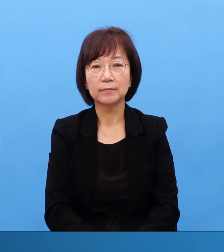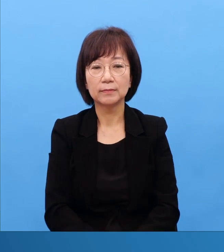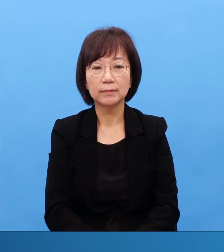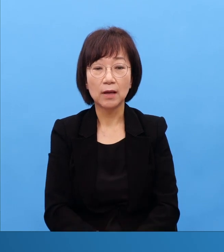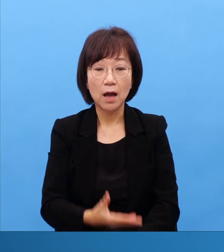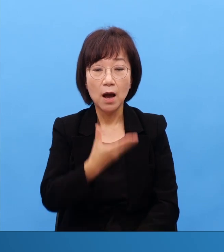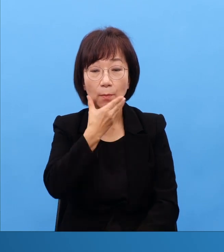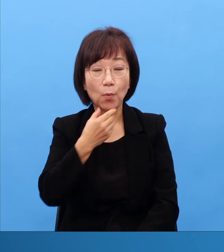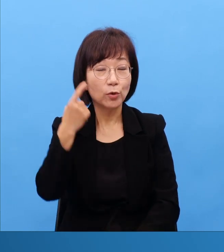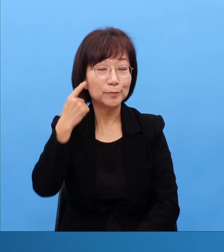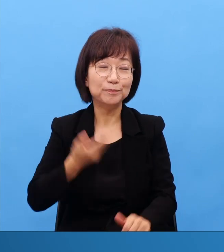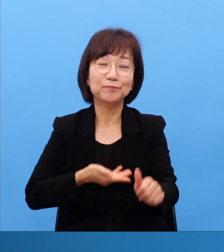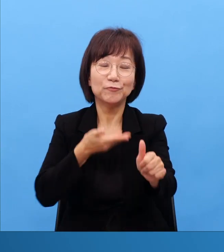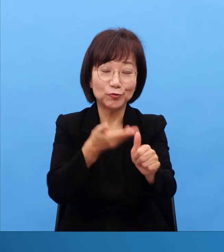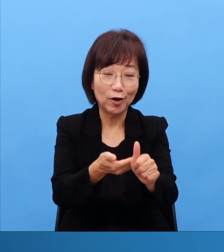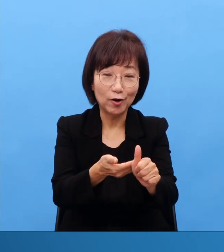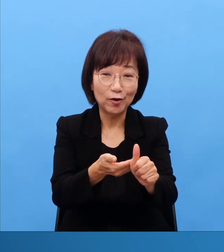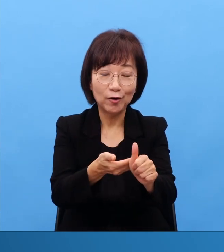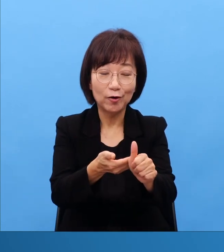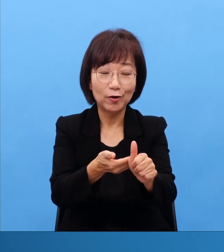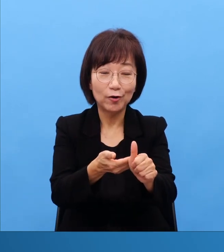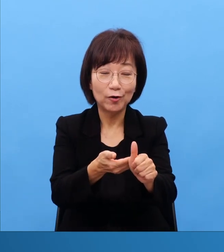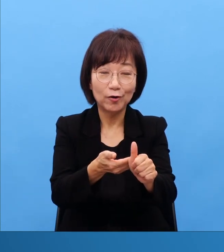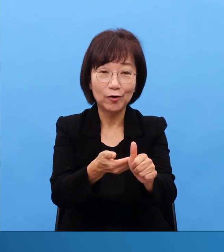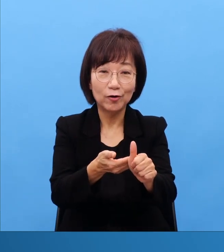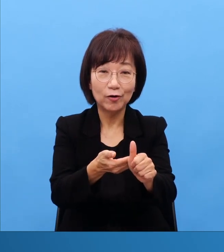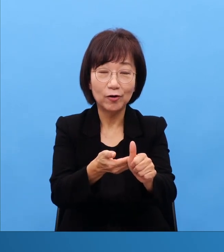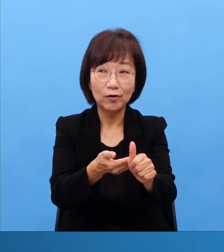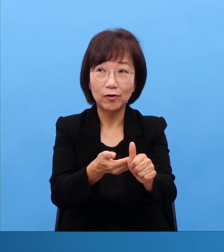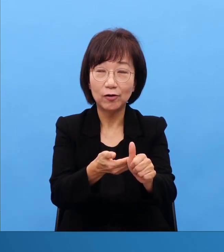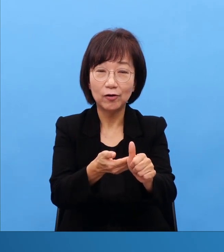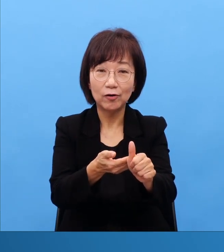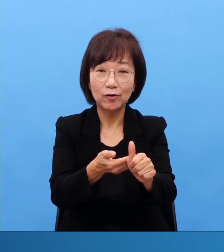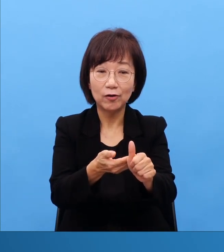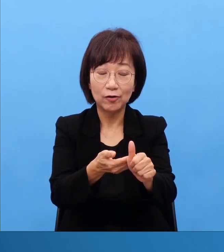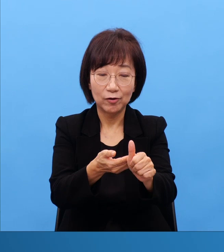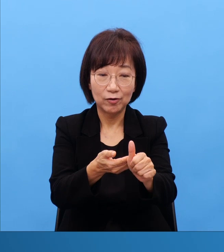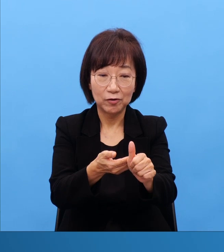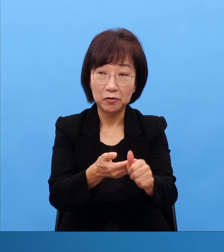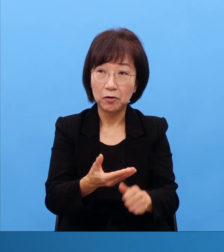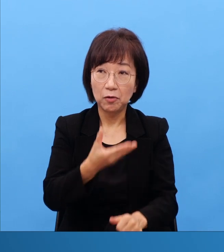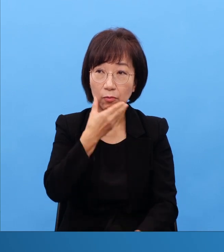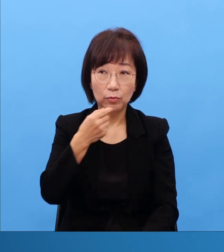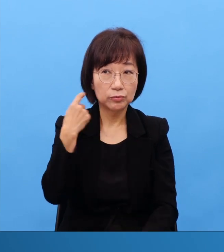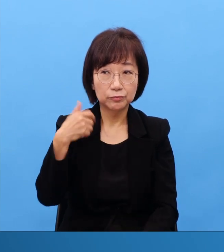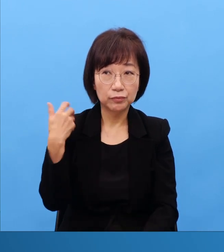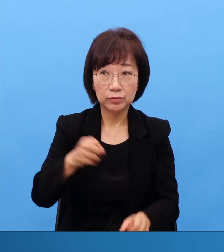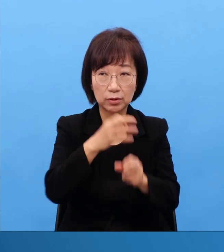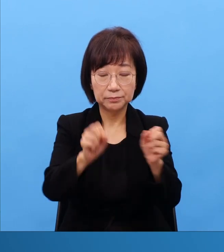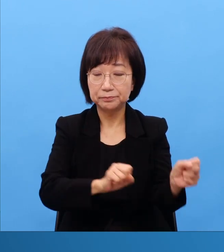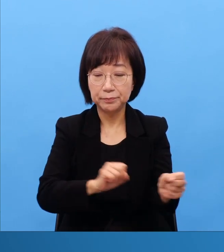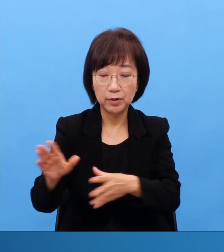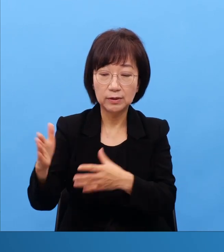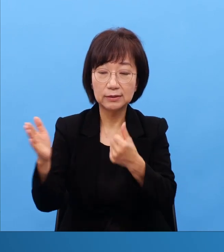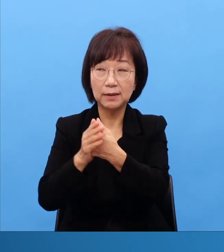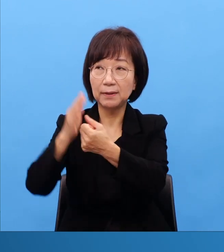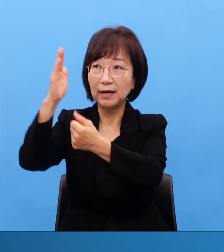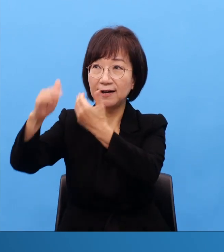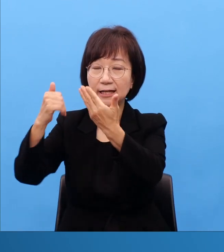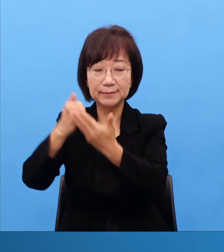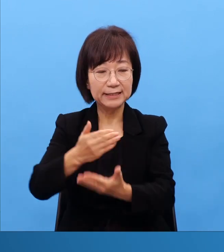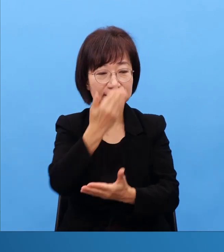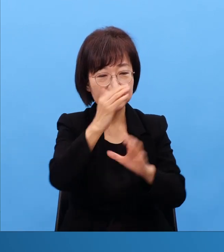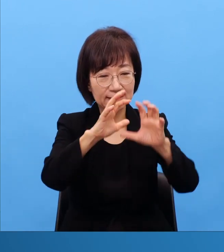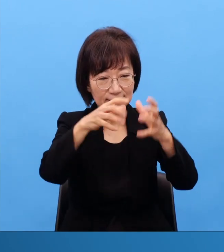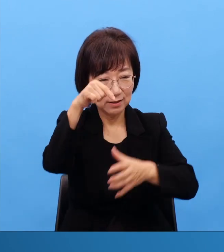주었는데 놓치니까 하나님은 일곱 번의 재앙을 이스라엘에 쏟아부은 거예요. God gave Israel the gospel because they lost hold of